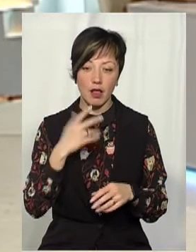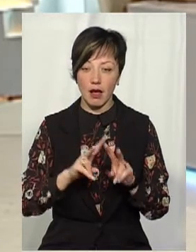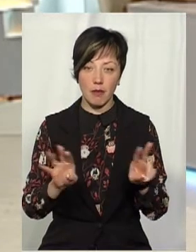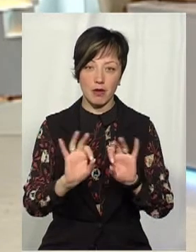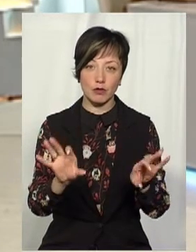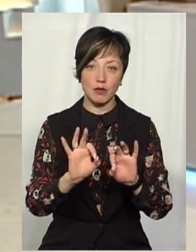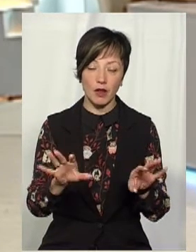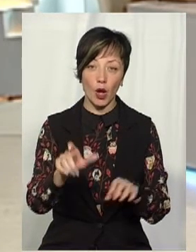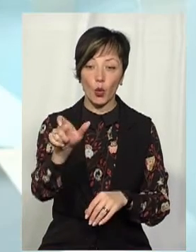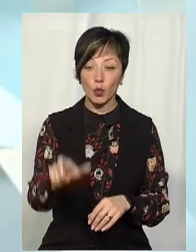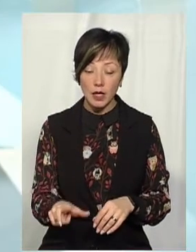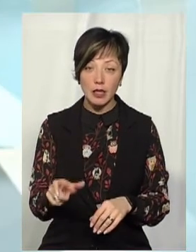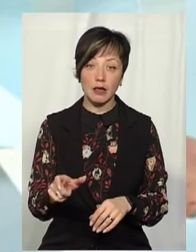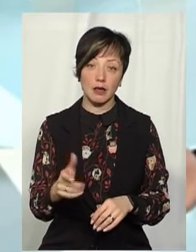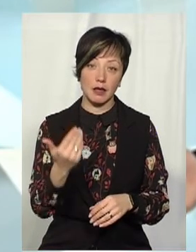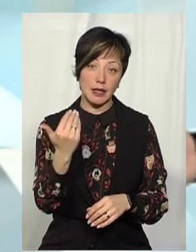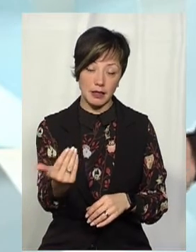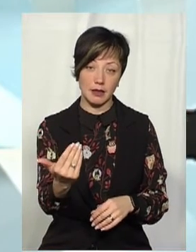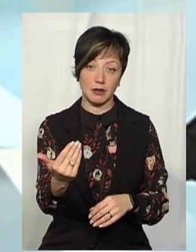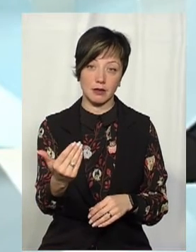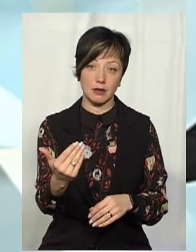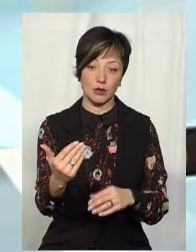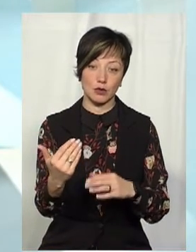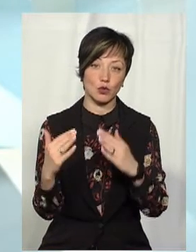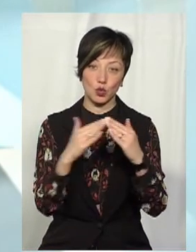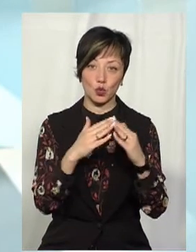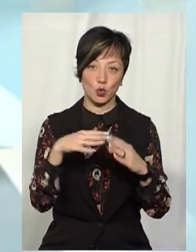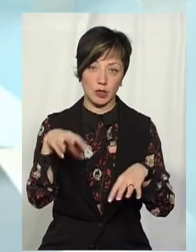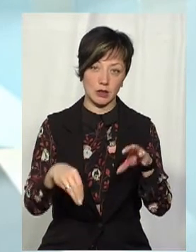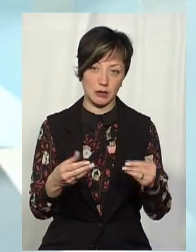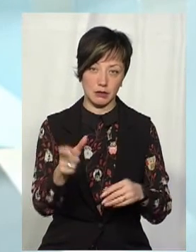ж саме каже, але вже, скажімо, їх же сусід.